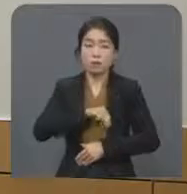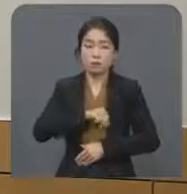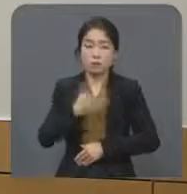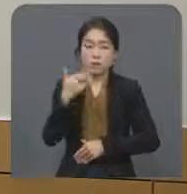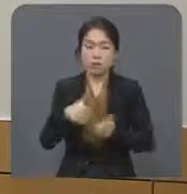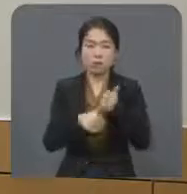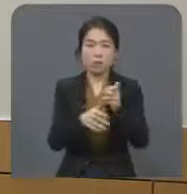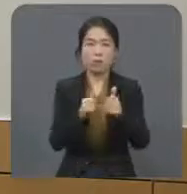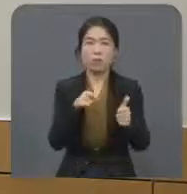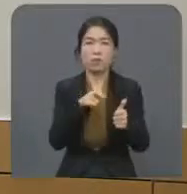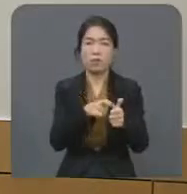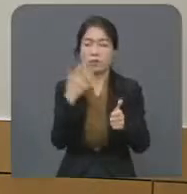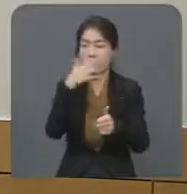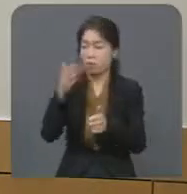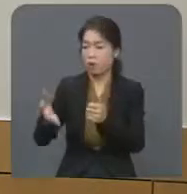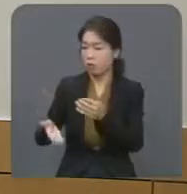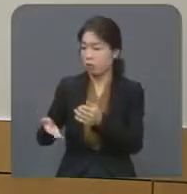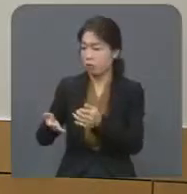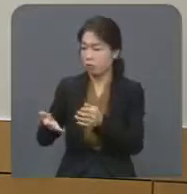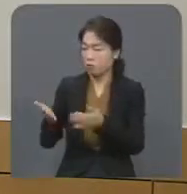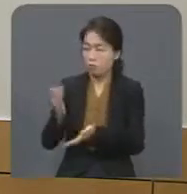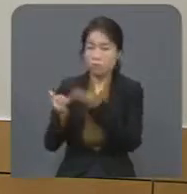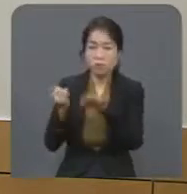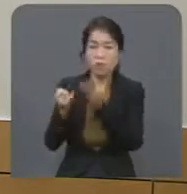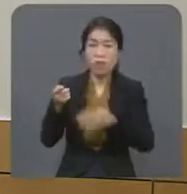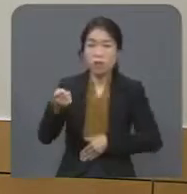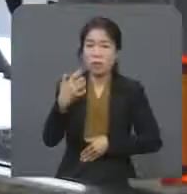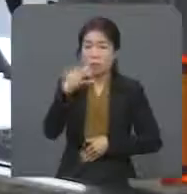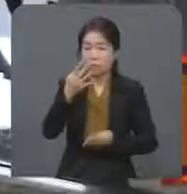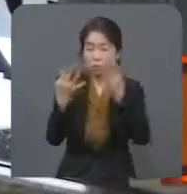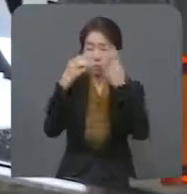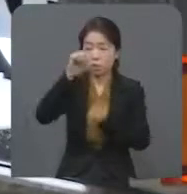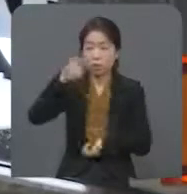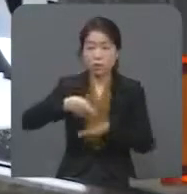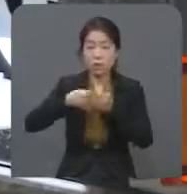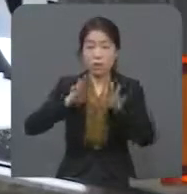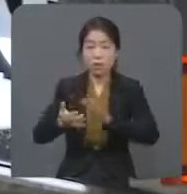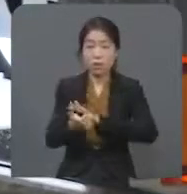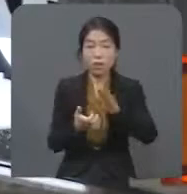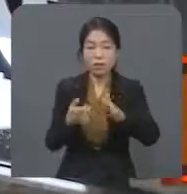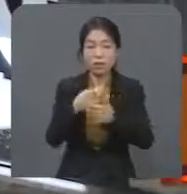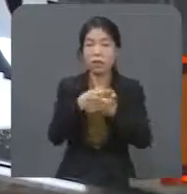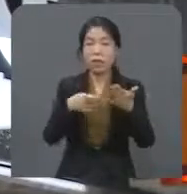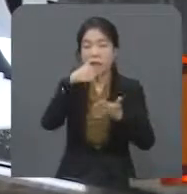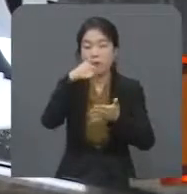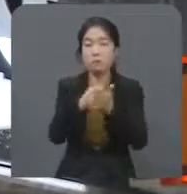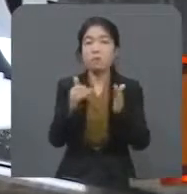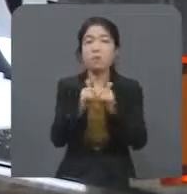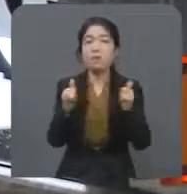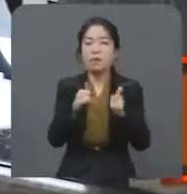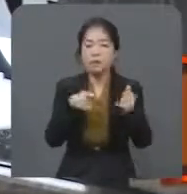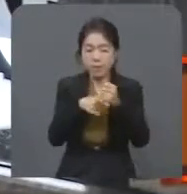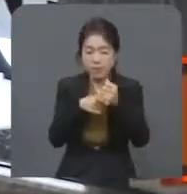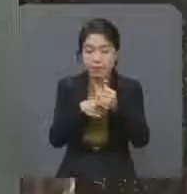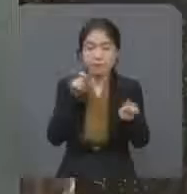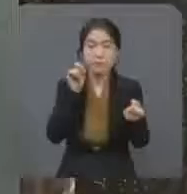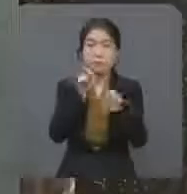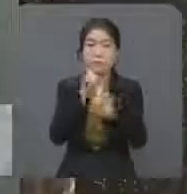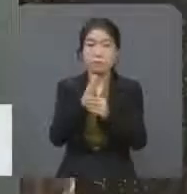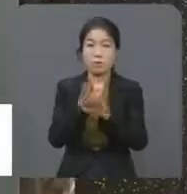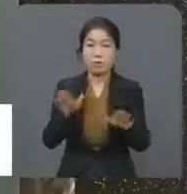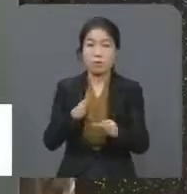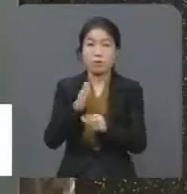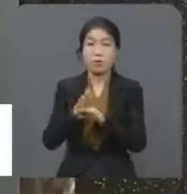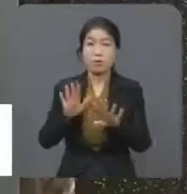보좌관 A씨는 성추행 혐의로 구속영장이 청구돼 오늘 구속 전 피해자 신문을 앞두고 있습니다. 이런